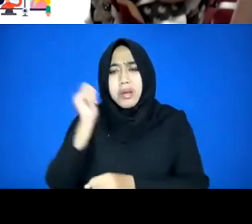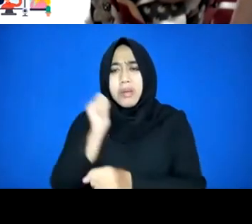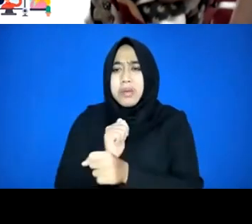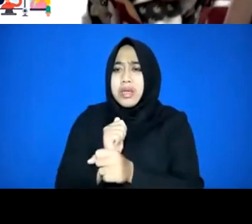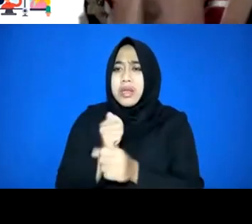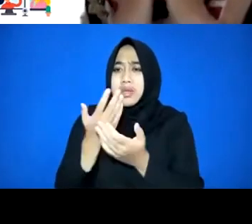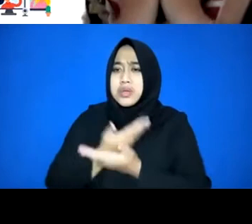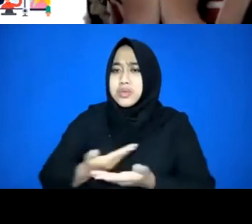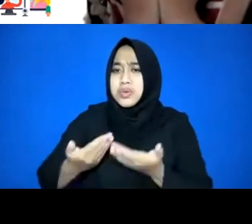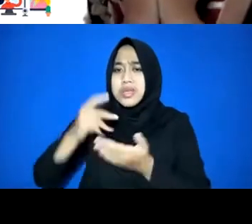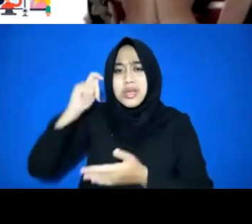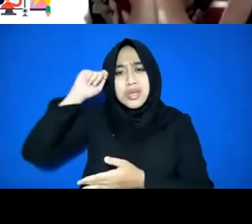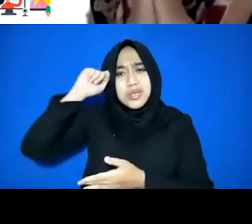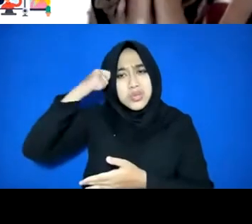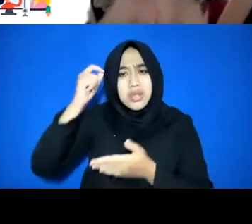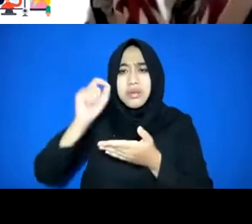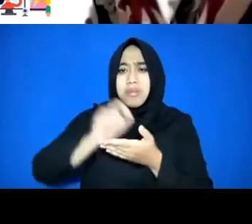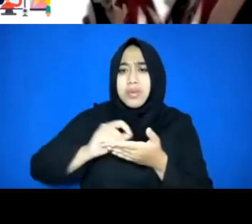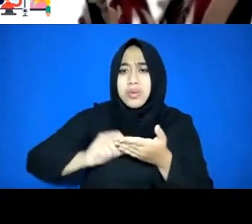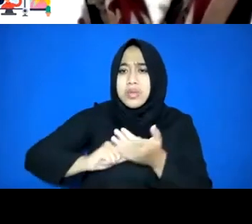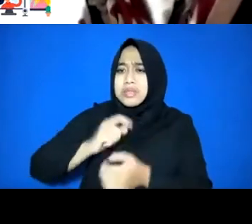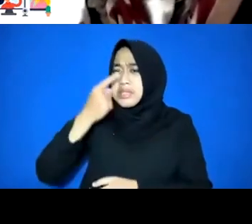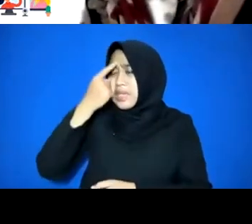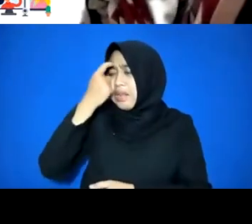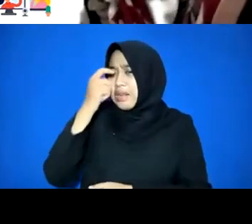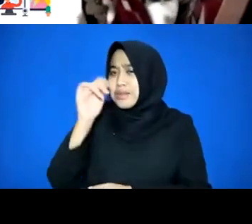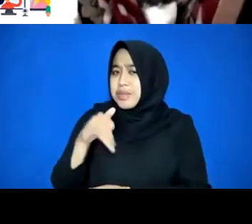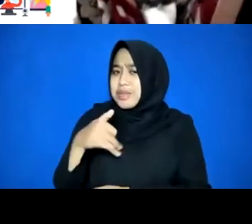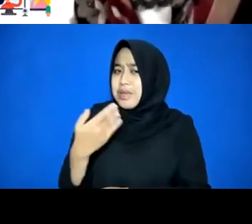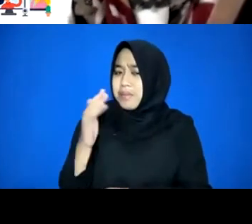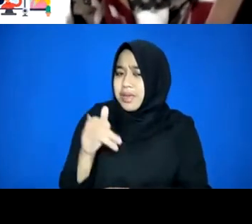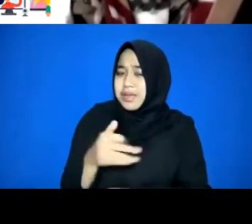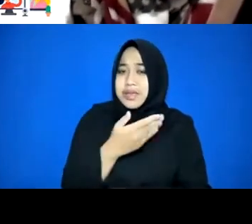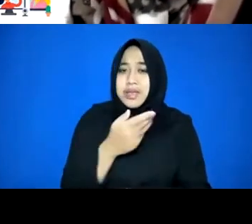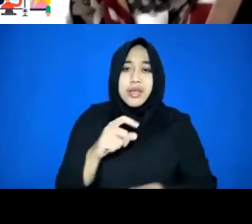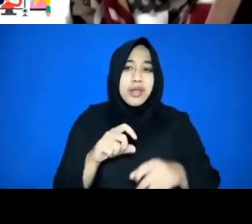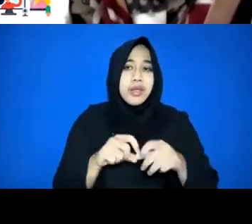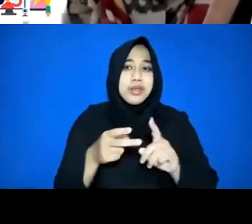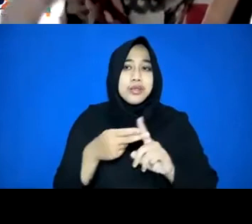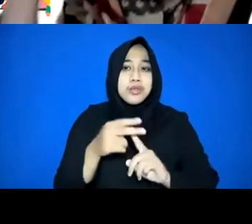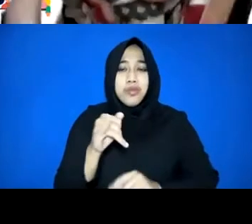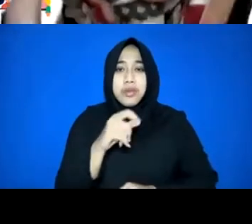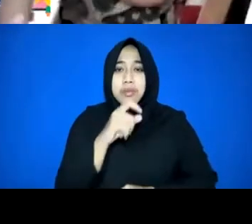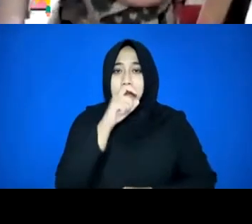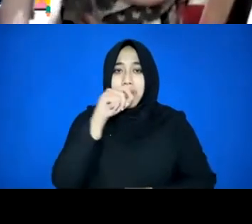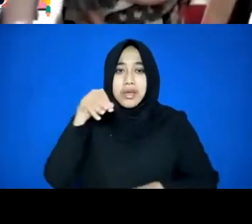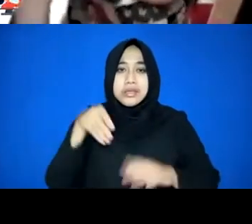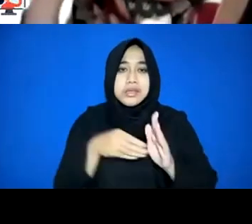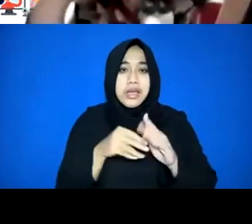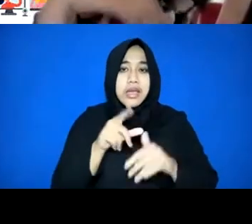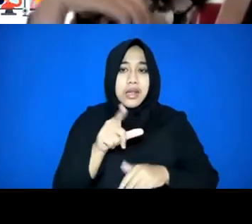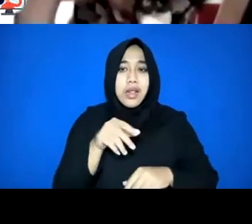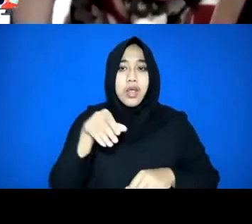menulis. Kira-kira seperti apa ya? Boleh nih, Mbak Sofi, mau Pak Zainal maupun Pak Mas